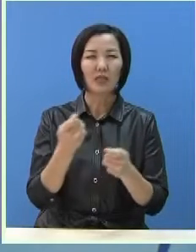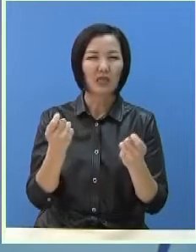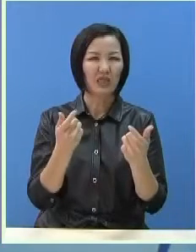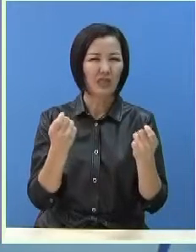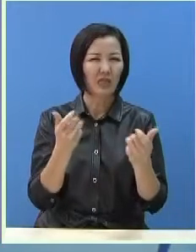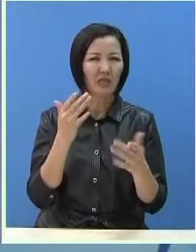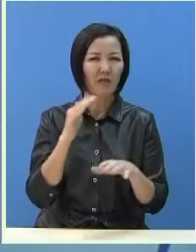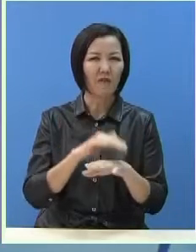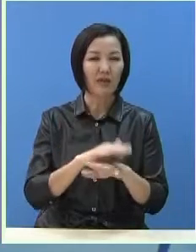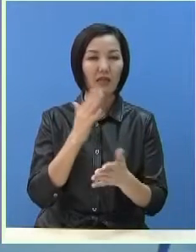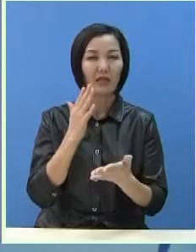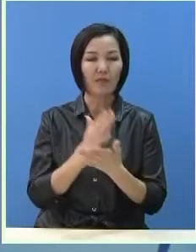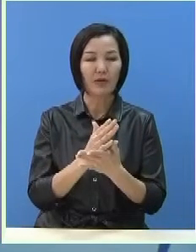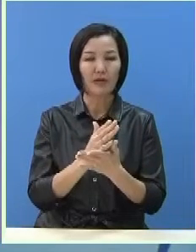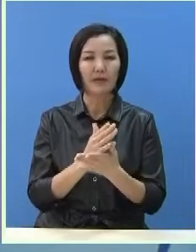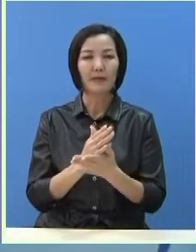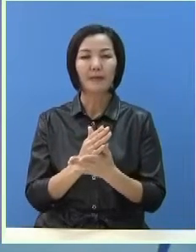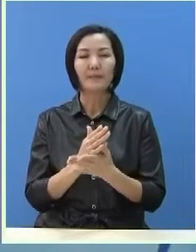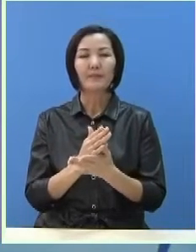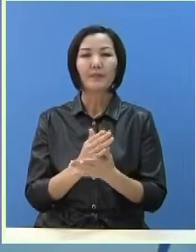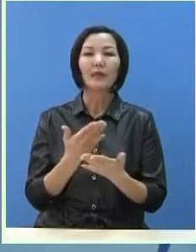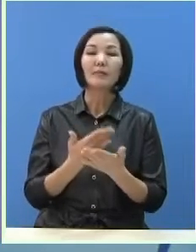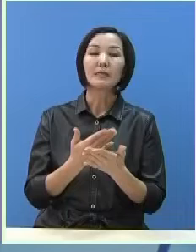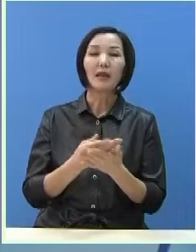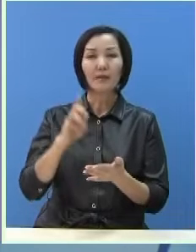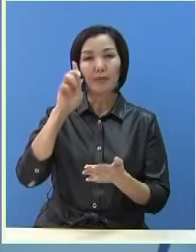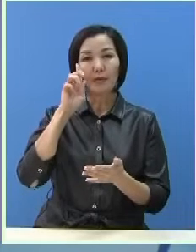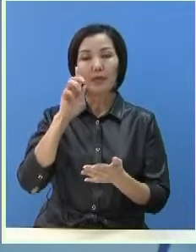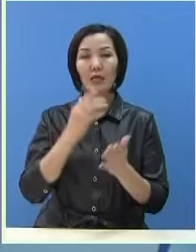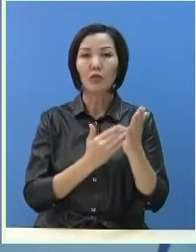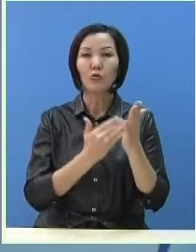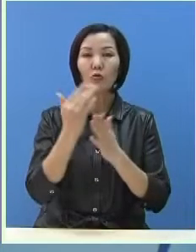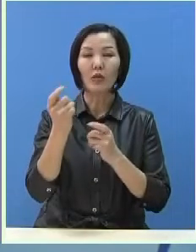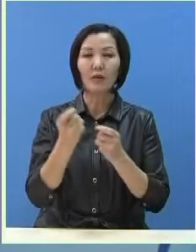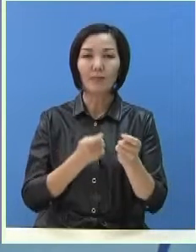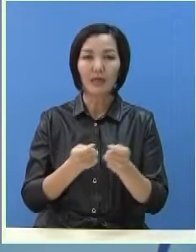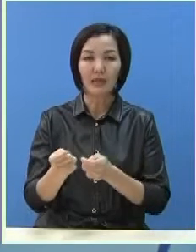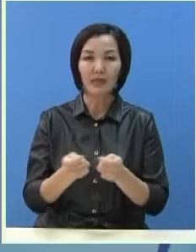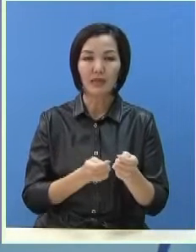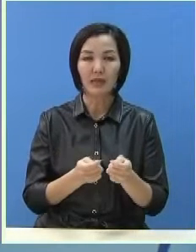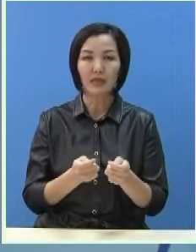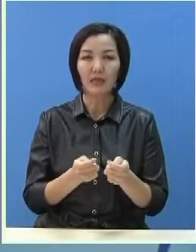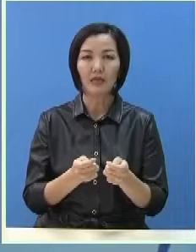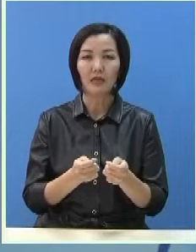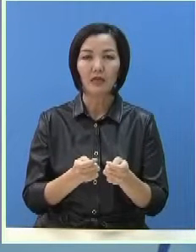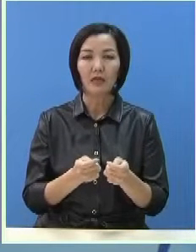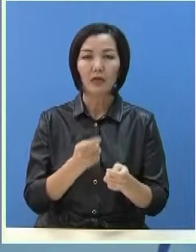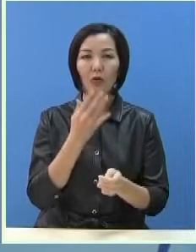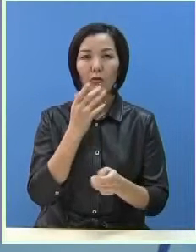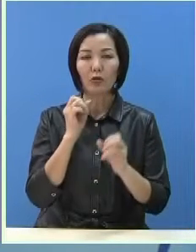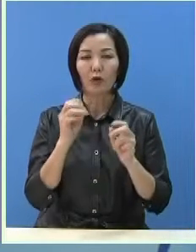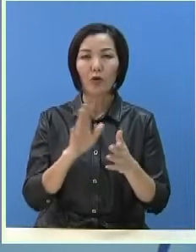кішкене келетін бір факторлар бар. Бұл яғни мемлекеттің жоғарғы билігіндегі жаңағы соның ішінде ұлттық